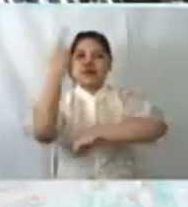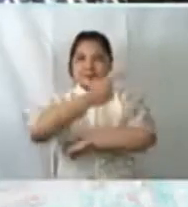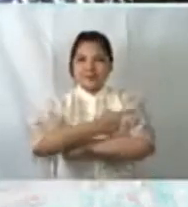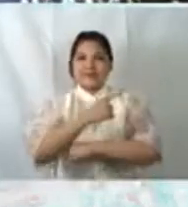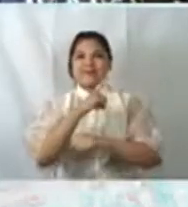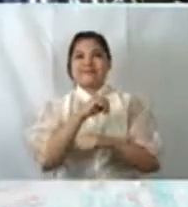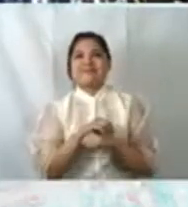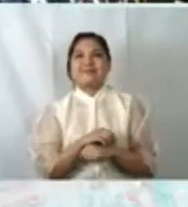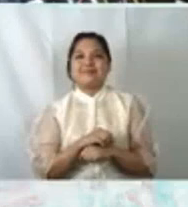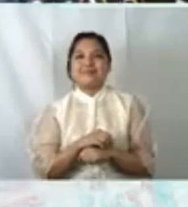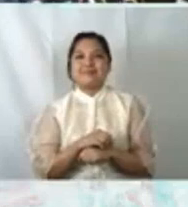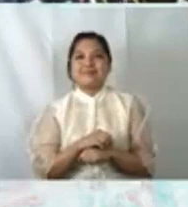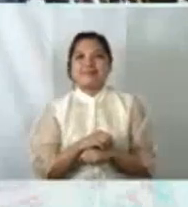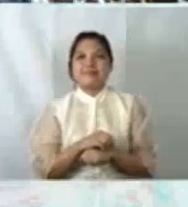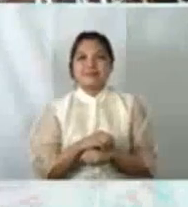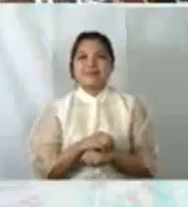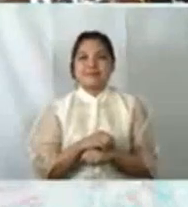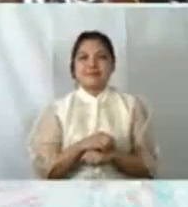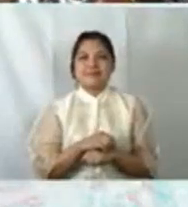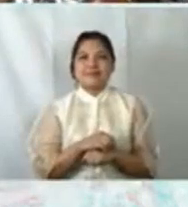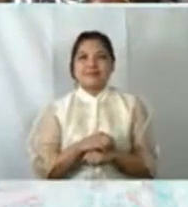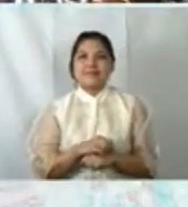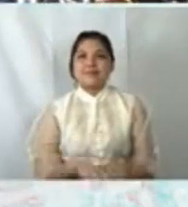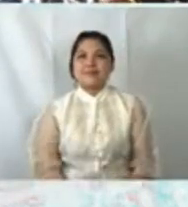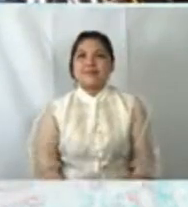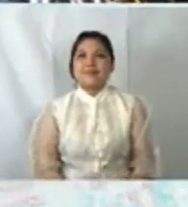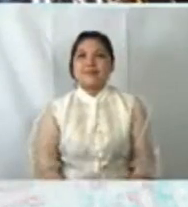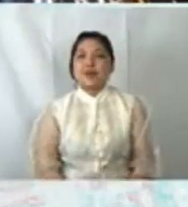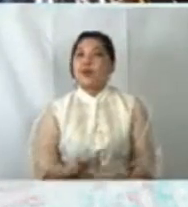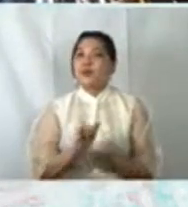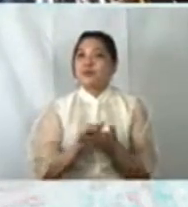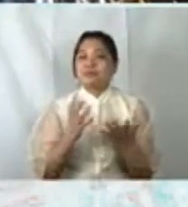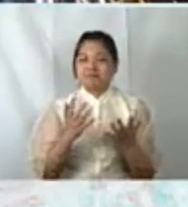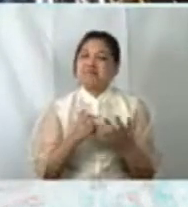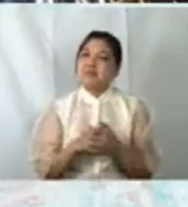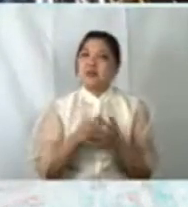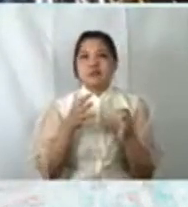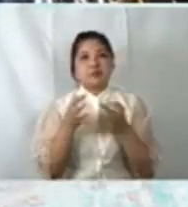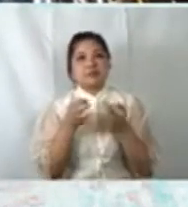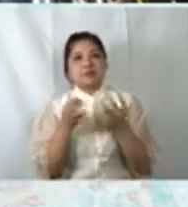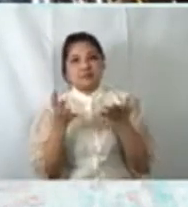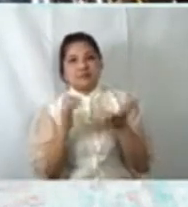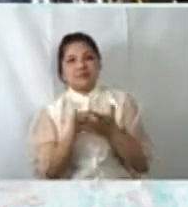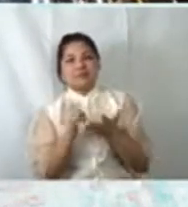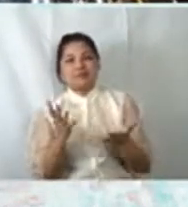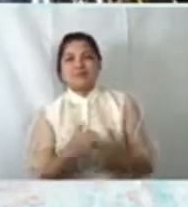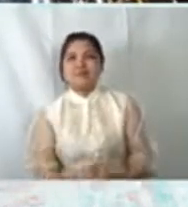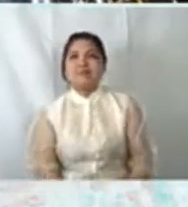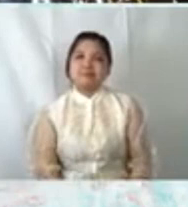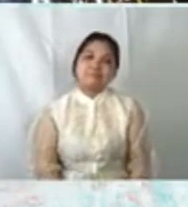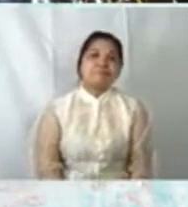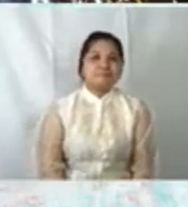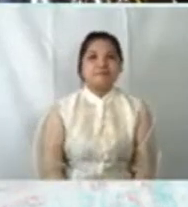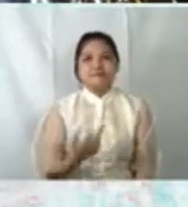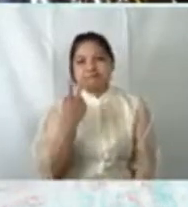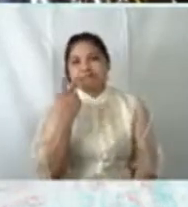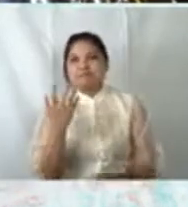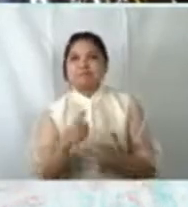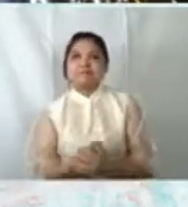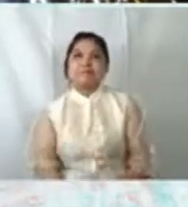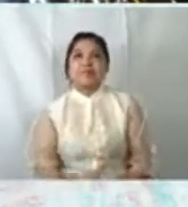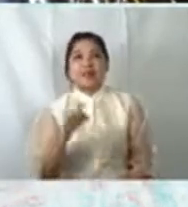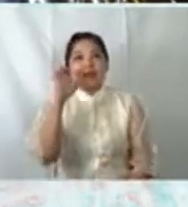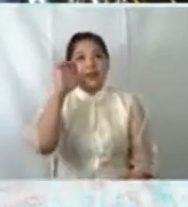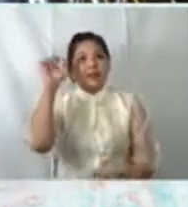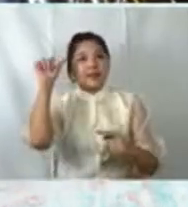June 12. No? So yan po, no? Yan, kita natin, ayan o, si Emilio